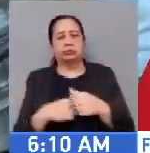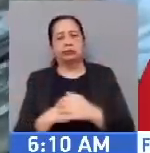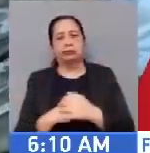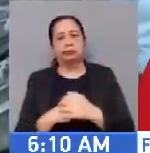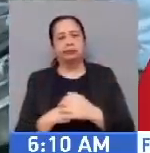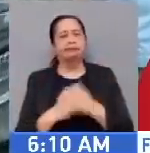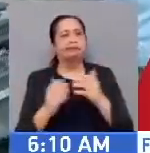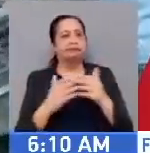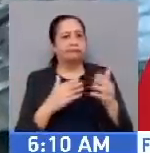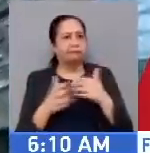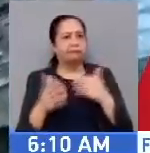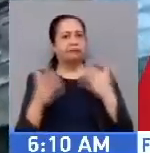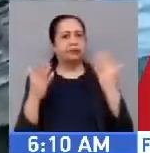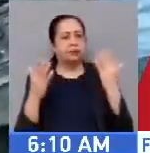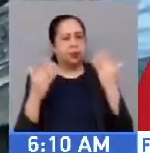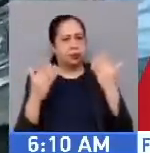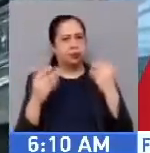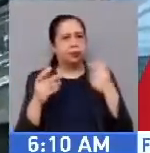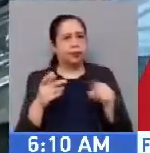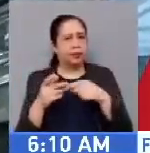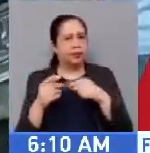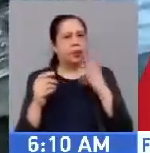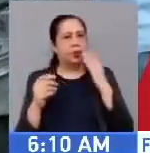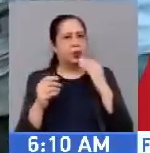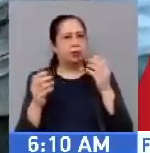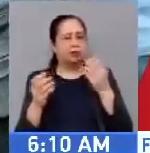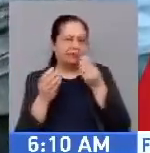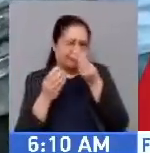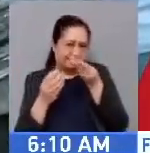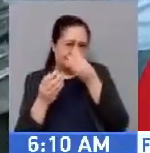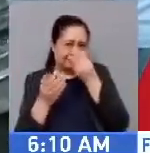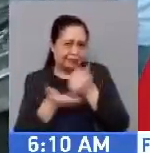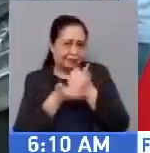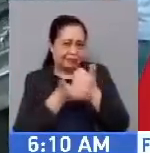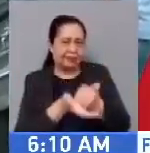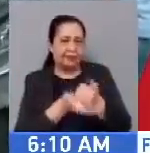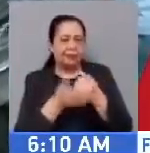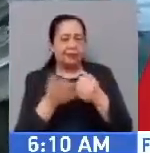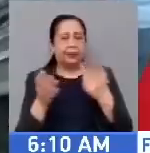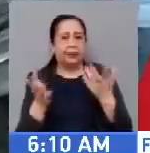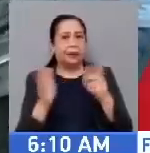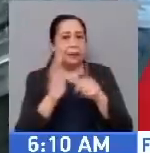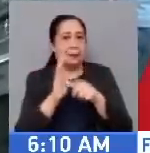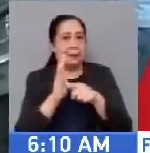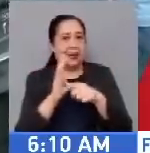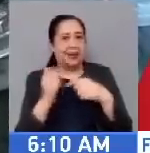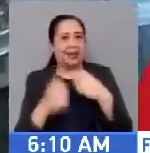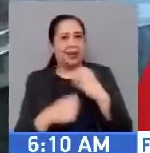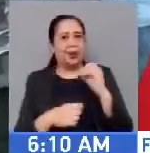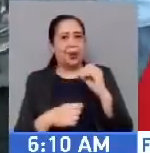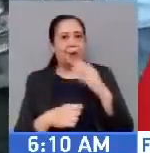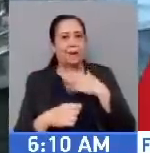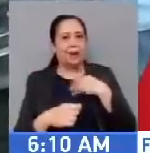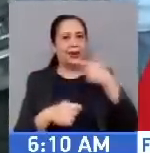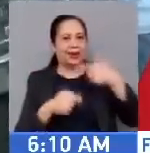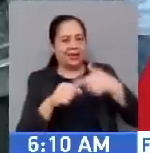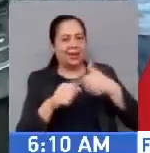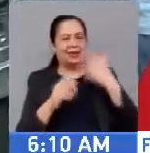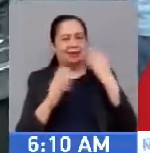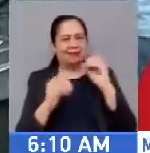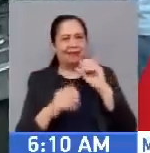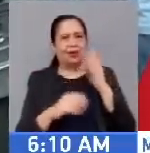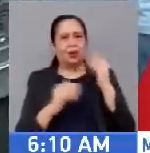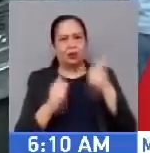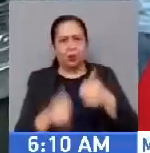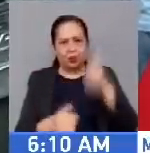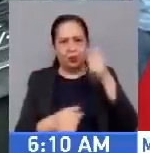paano, syempre medyo maliit lang po yung maitutulong namin kahit pa paano, no? Mamaya sa Oh My God, sana manalo po kayo. Pero syempre